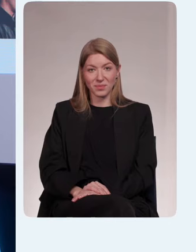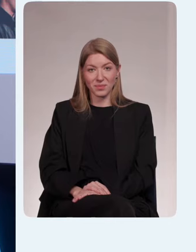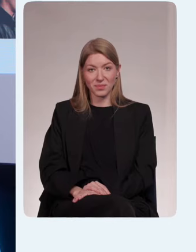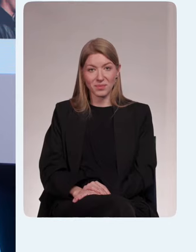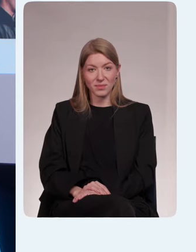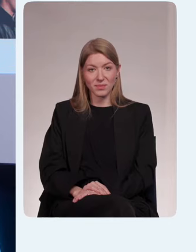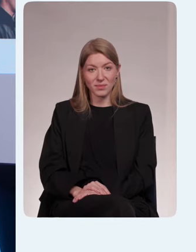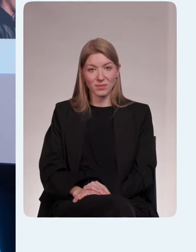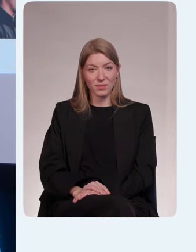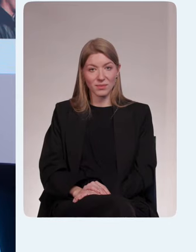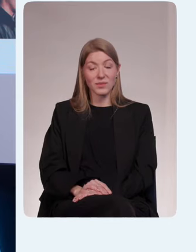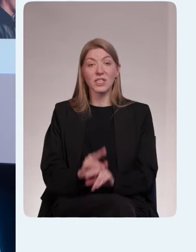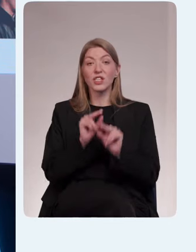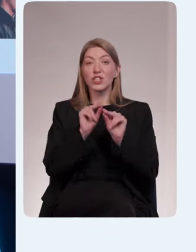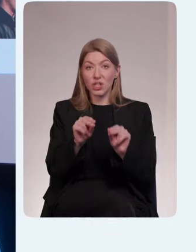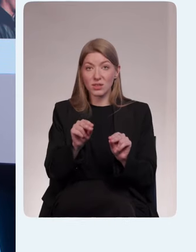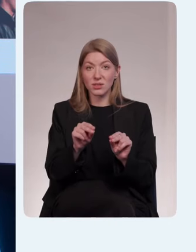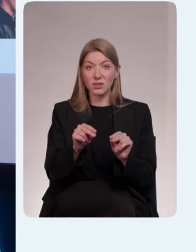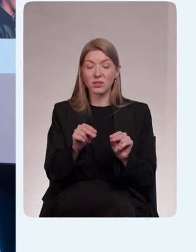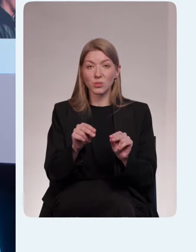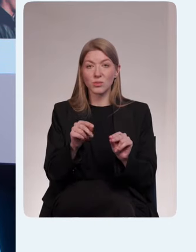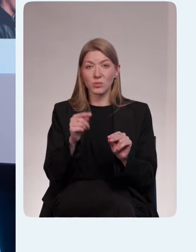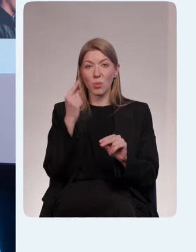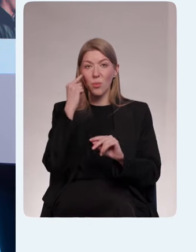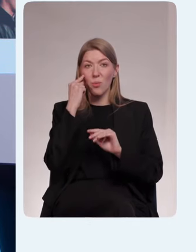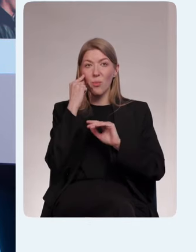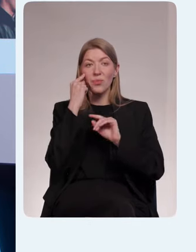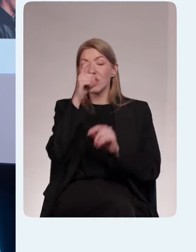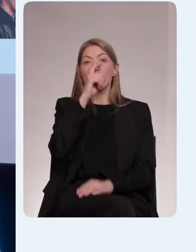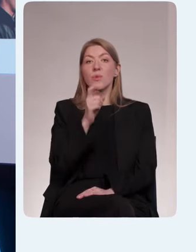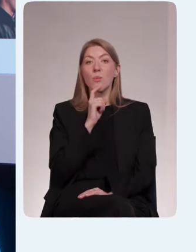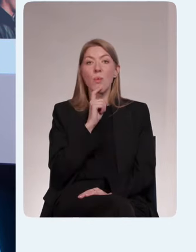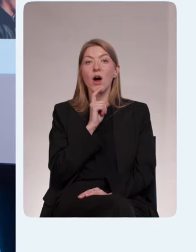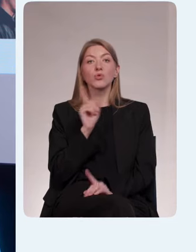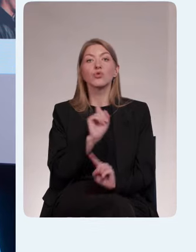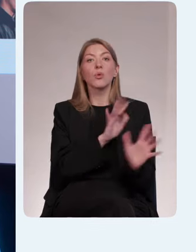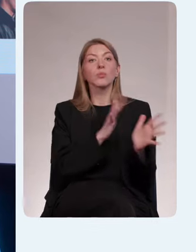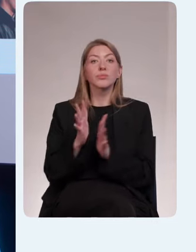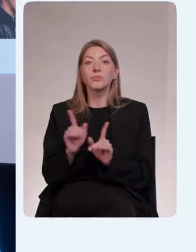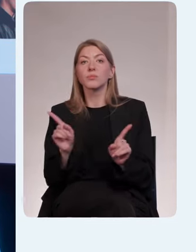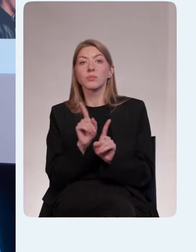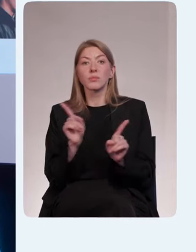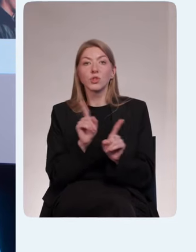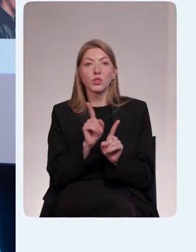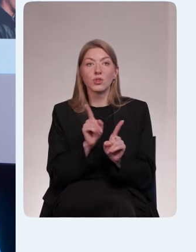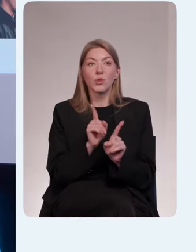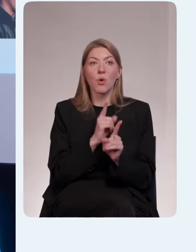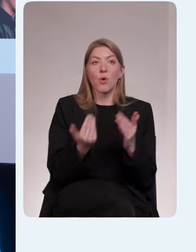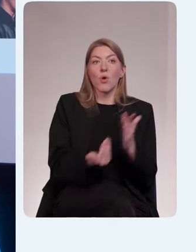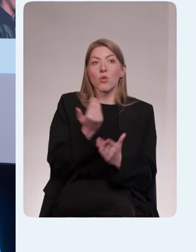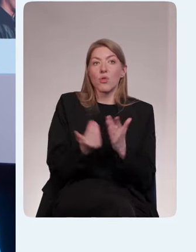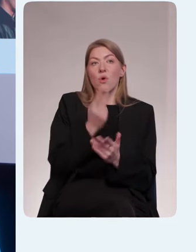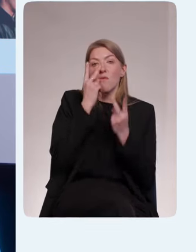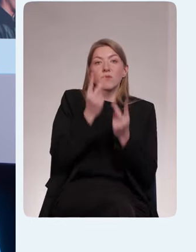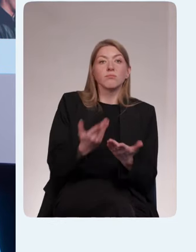И честно, я не поняла, что с кем произошло. Пишу друзьям, утром в новостях почитаю, я спать. И утром